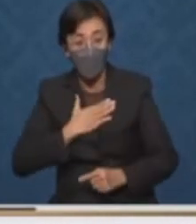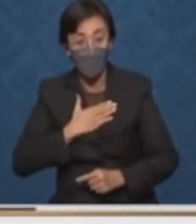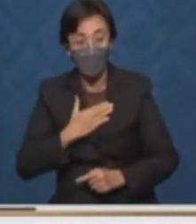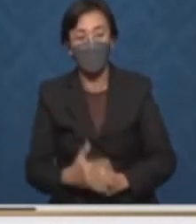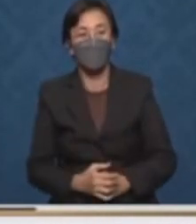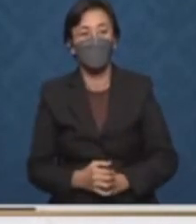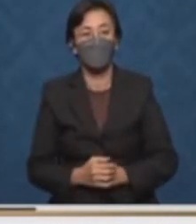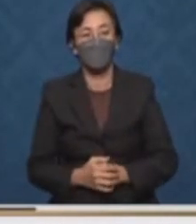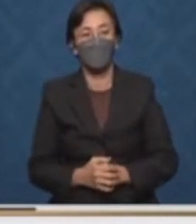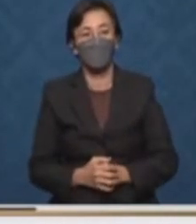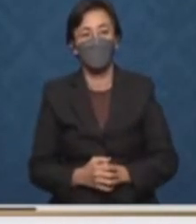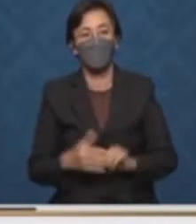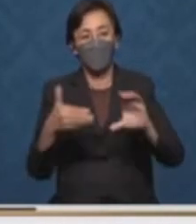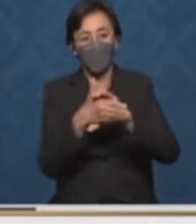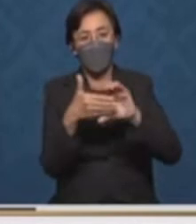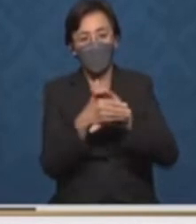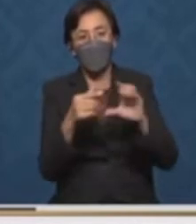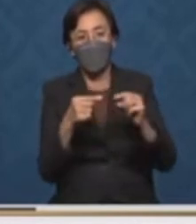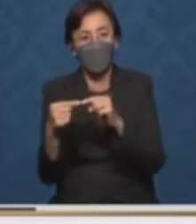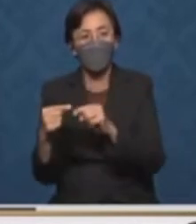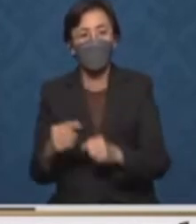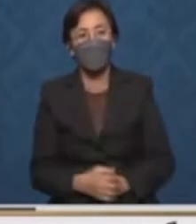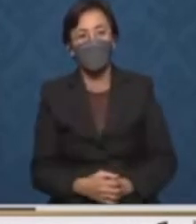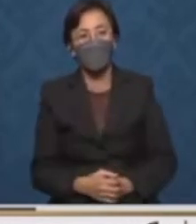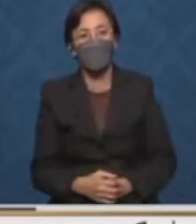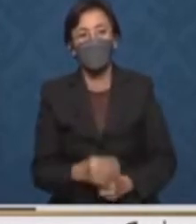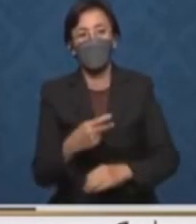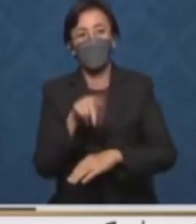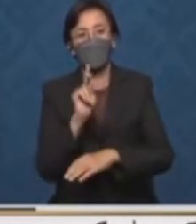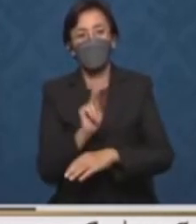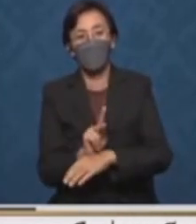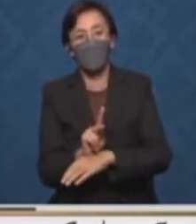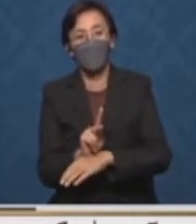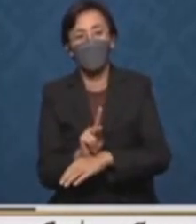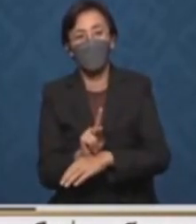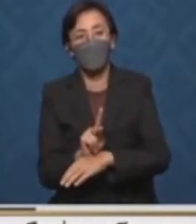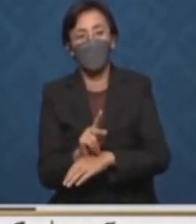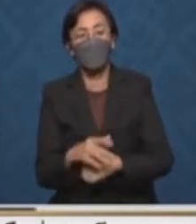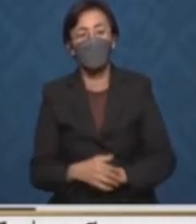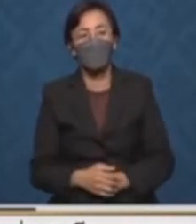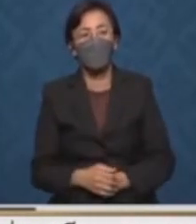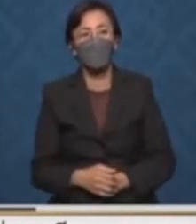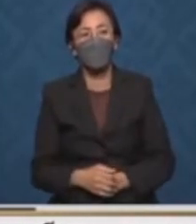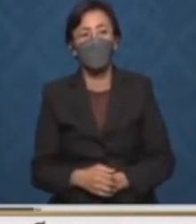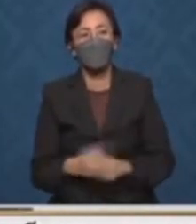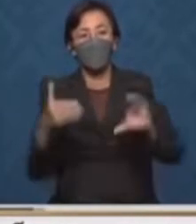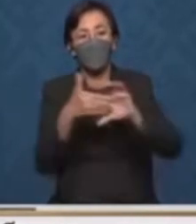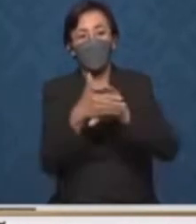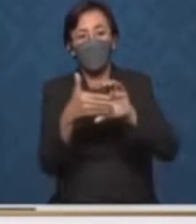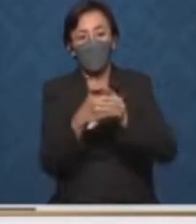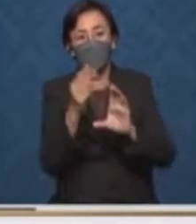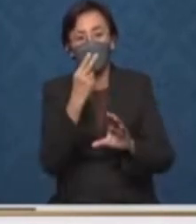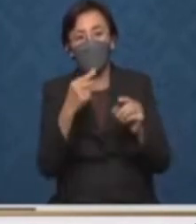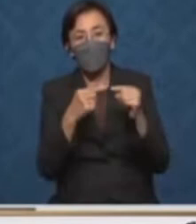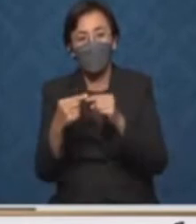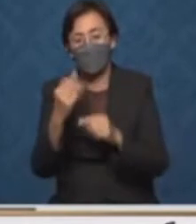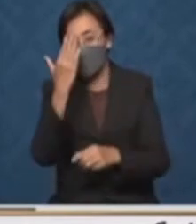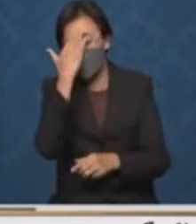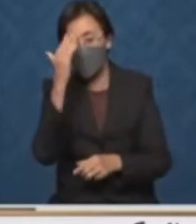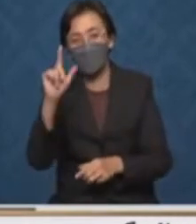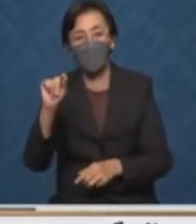ครับสไลด์ถัดไปครับท่านประธานครับขอสไลด์เปิดถัดไปเลยนะครับหน้า23